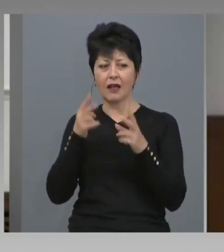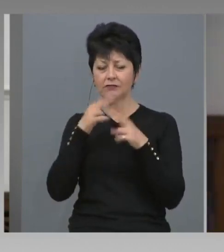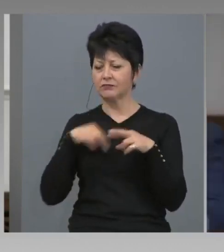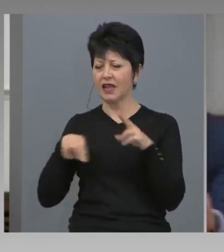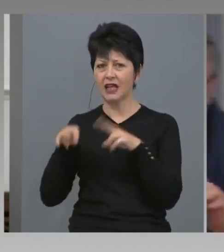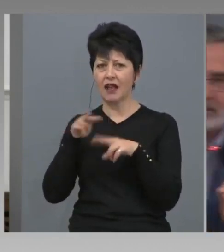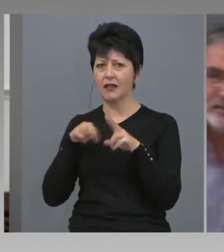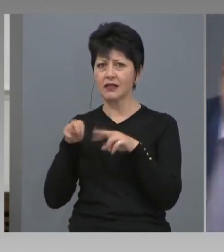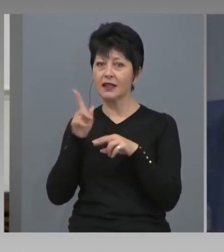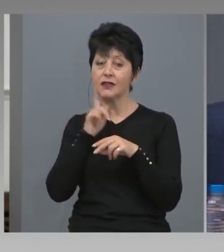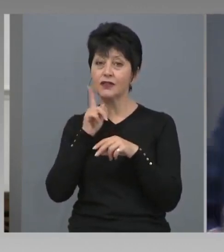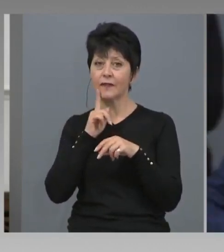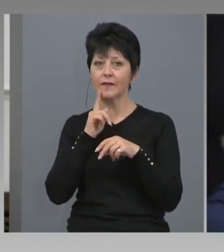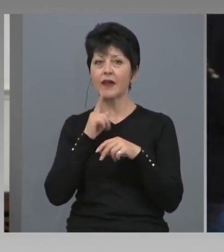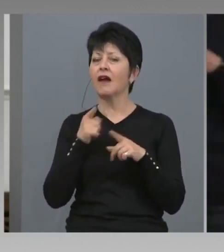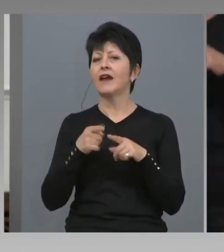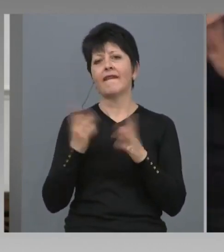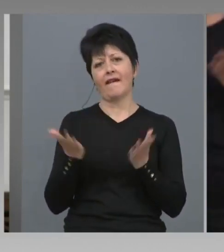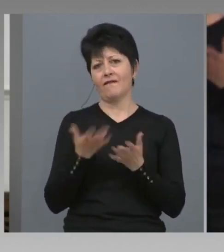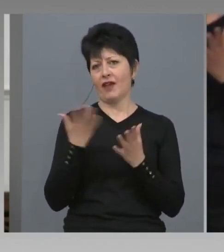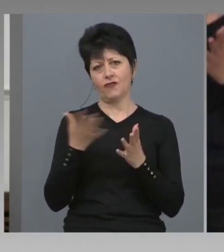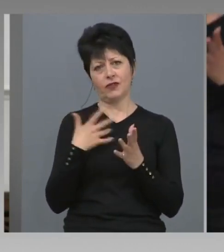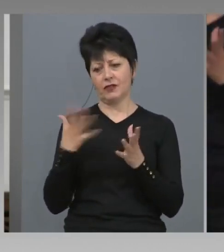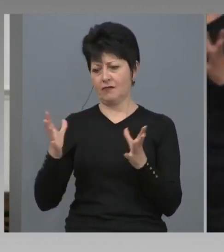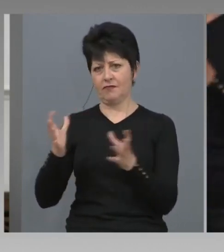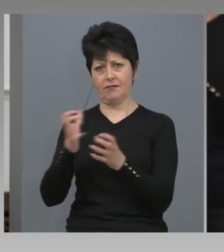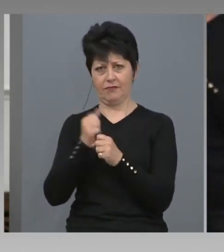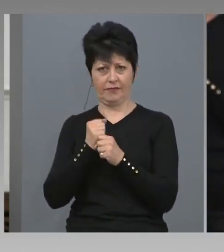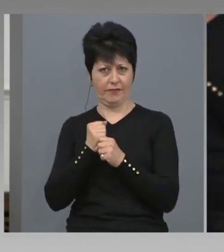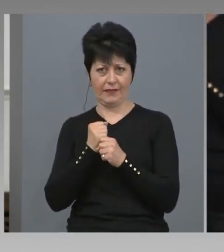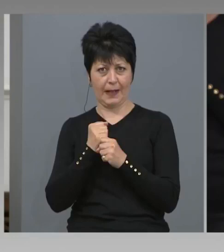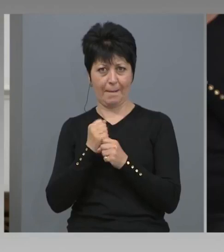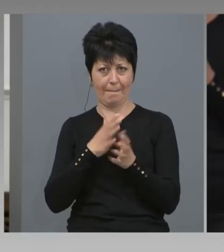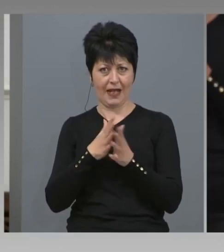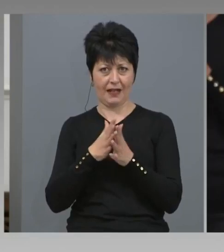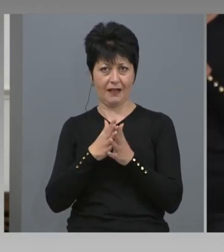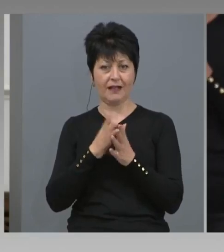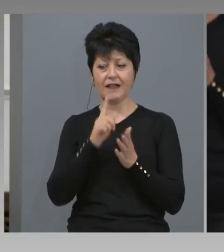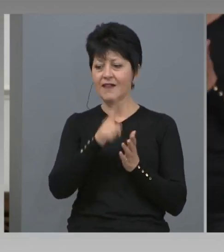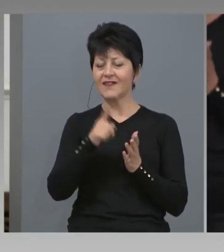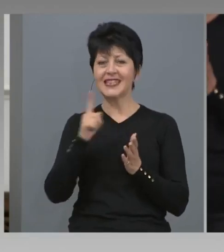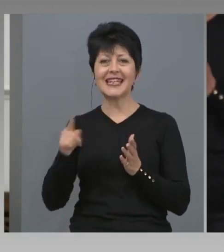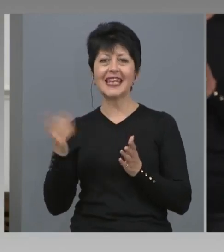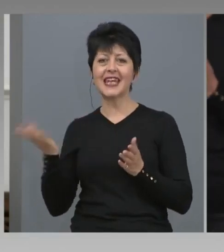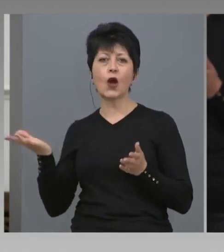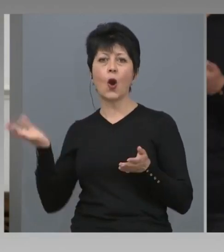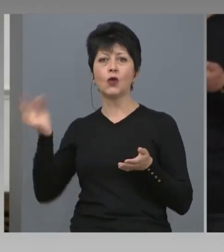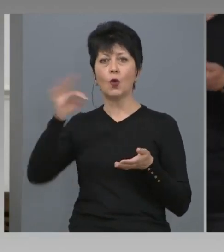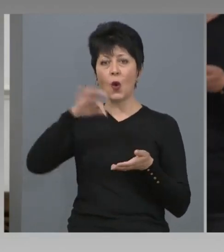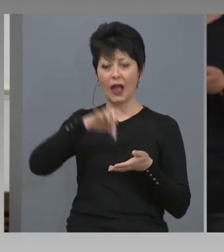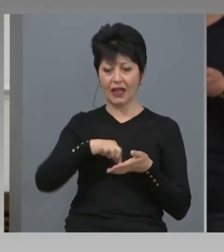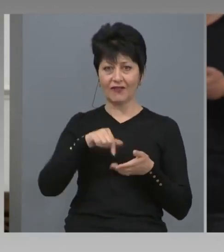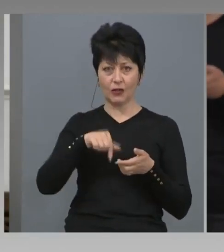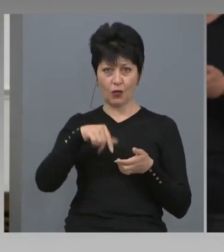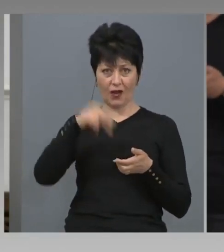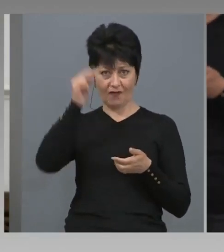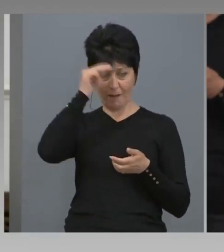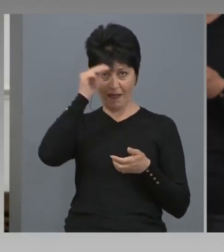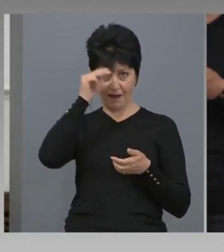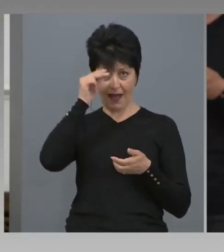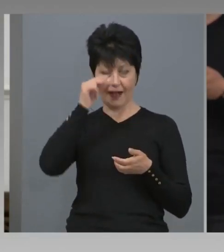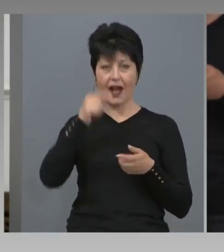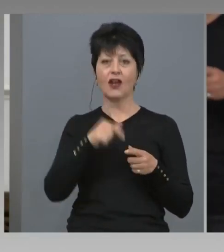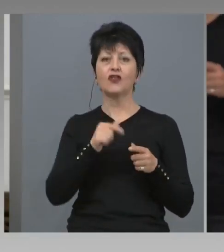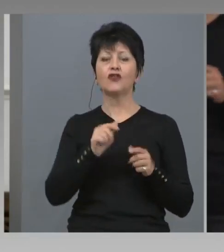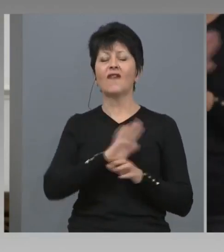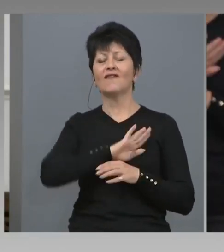Те не се издирват, те са издирени, защото всеки, който влиза в България, му се пуска официална карантина и той посочва адреса, на